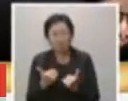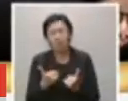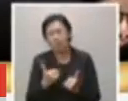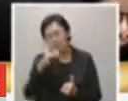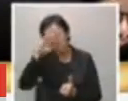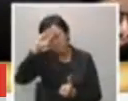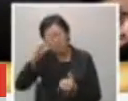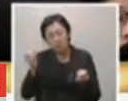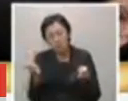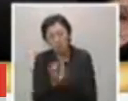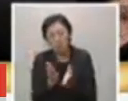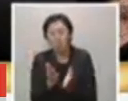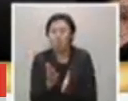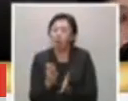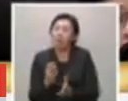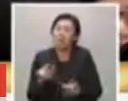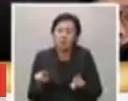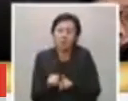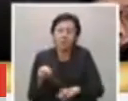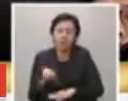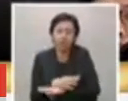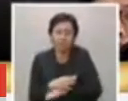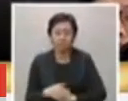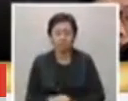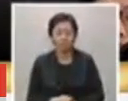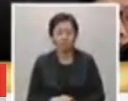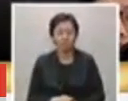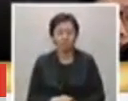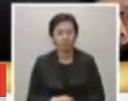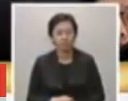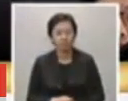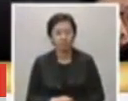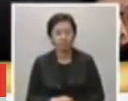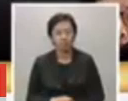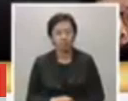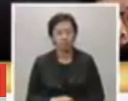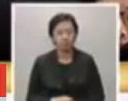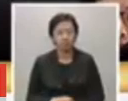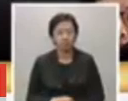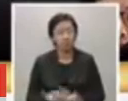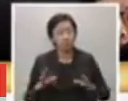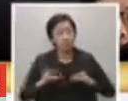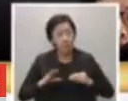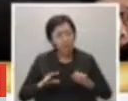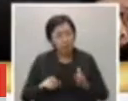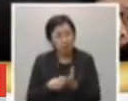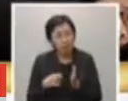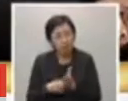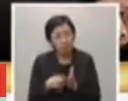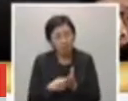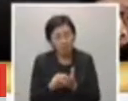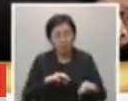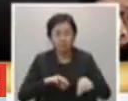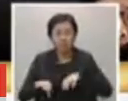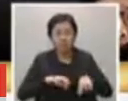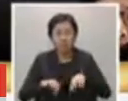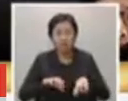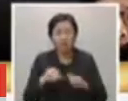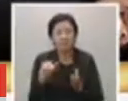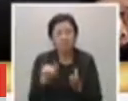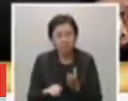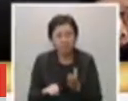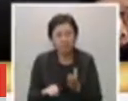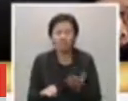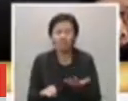ผมไม่แน่ใจครับว่าการปฏิเสธของท่านเนี่ยเป็นสาเหตุของการบริหารงานที่ผิดทิศผิดทาง